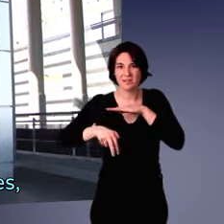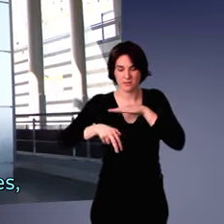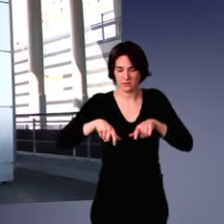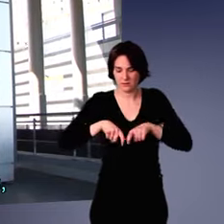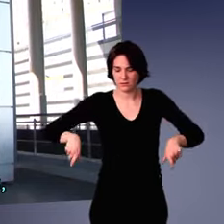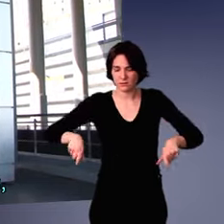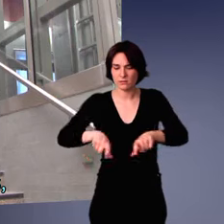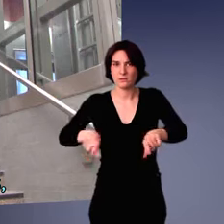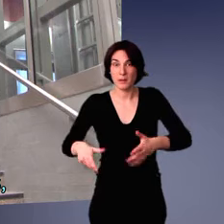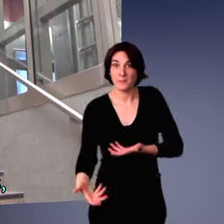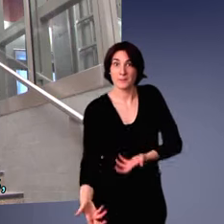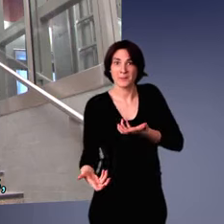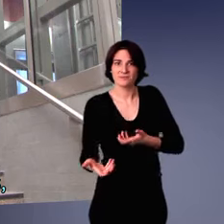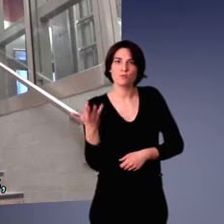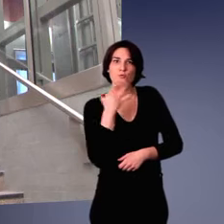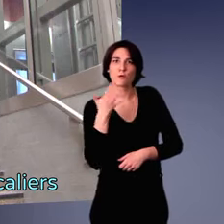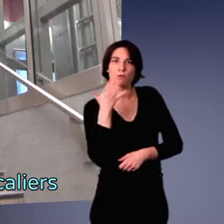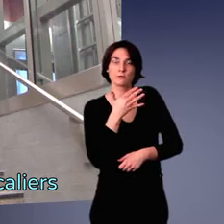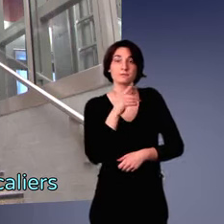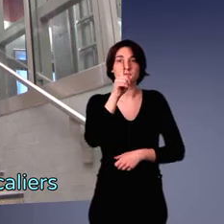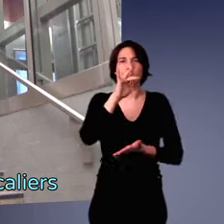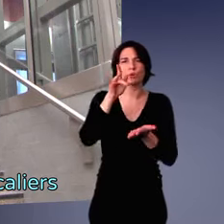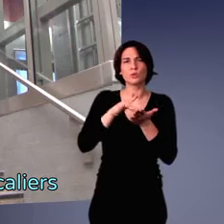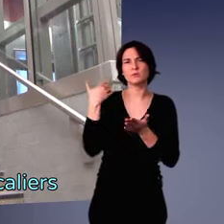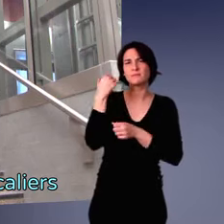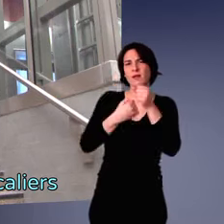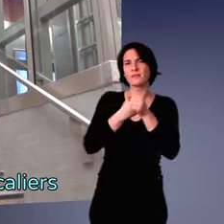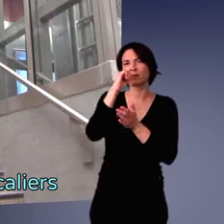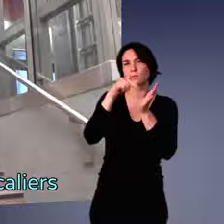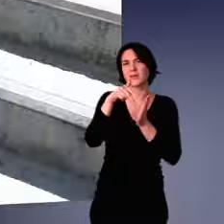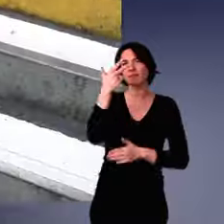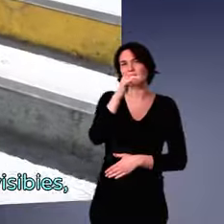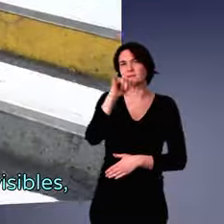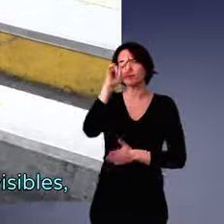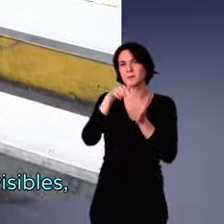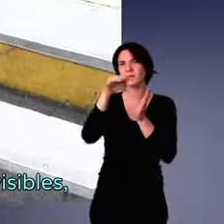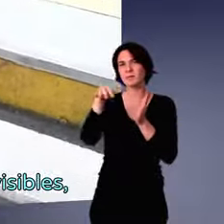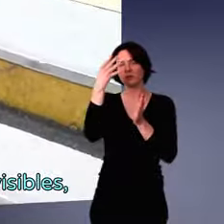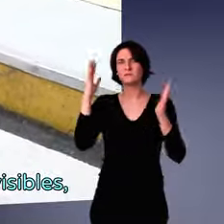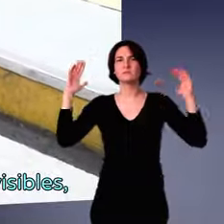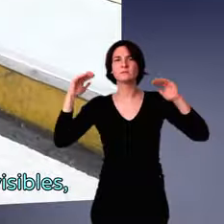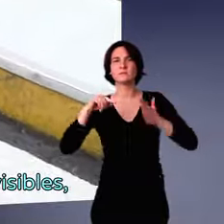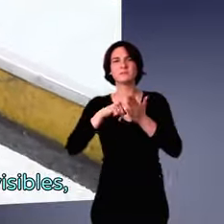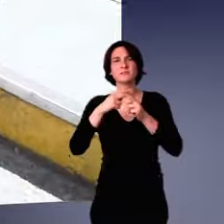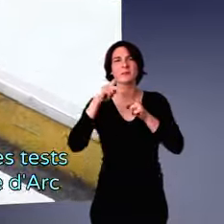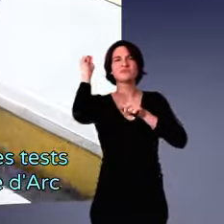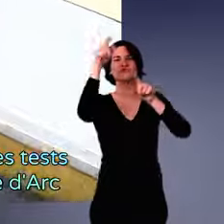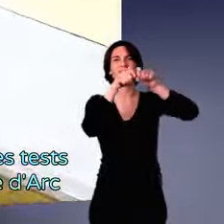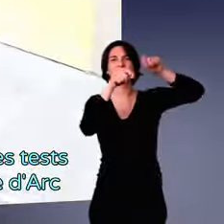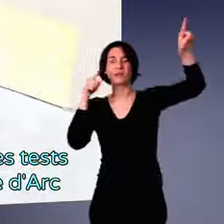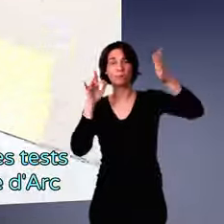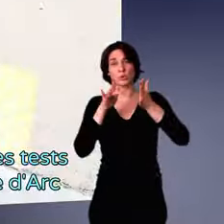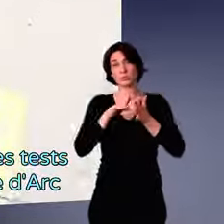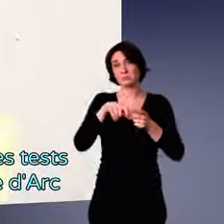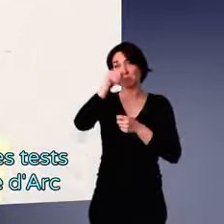plus coloré mais aussi les parcours avec des signalisations d'escalier par des de marches bien visibles qui vont se